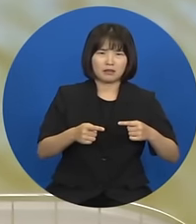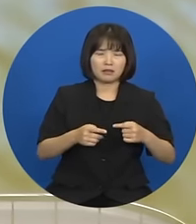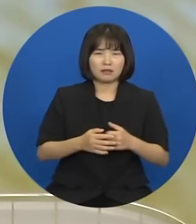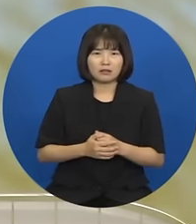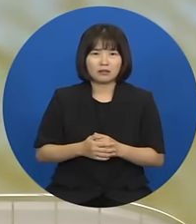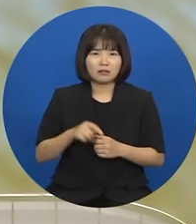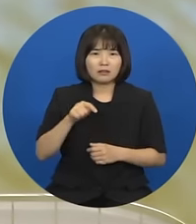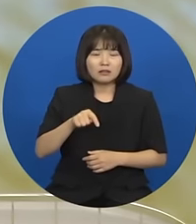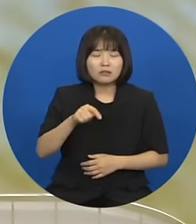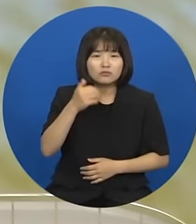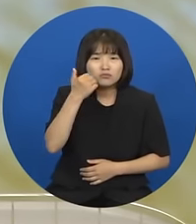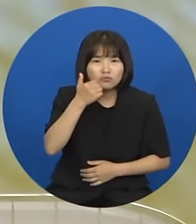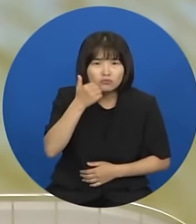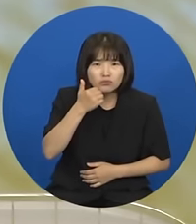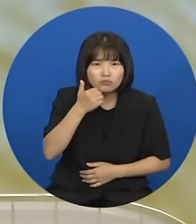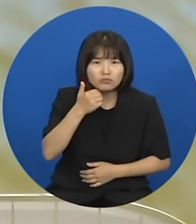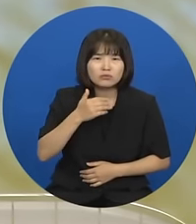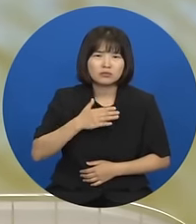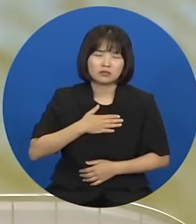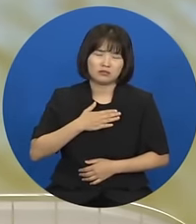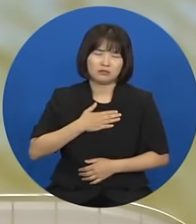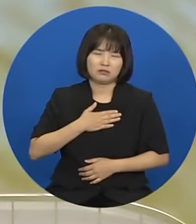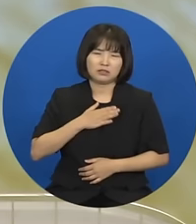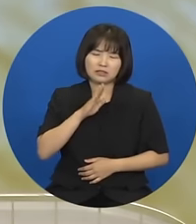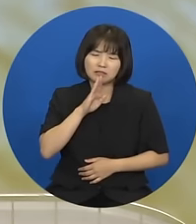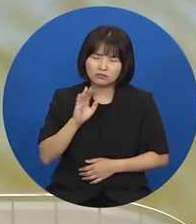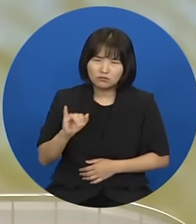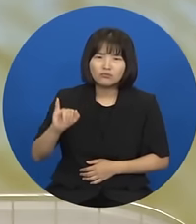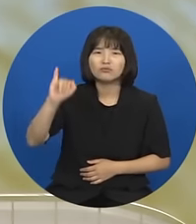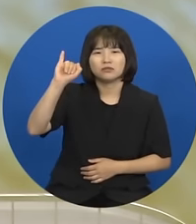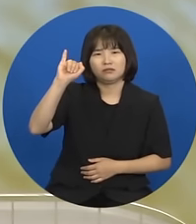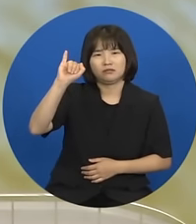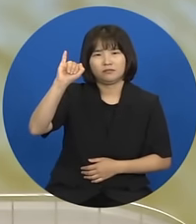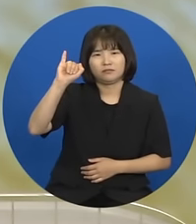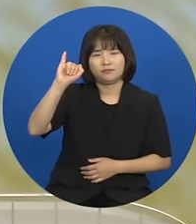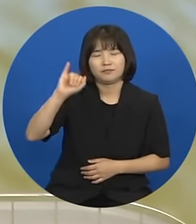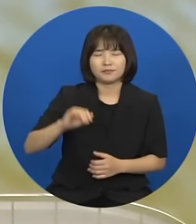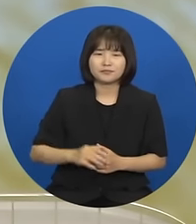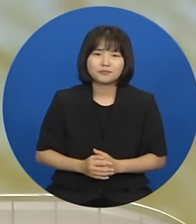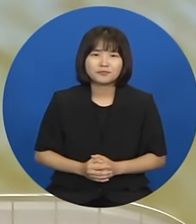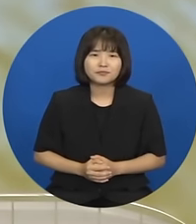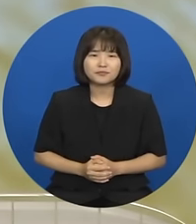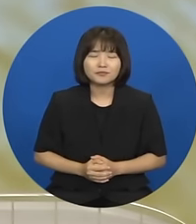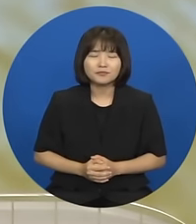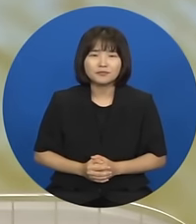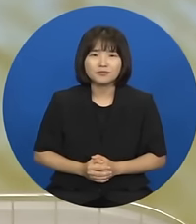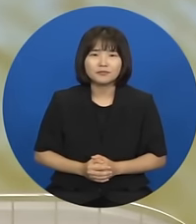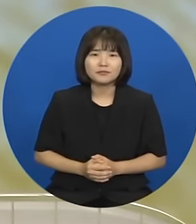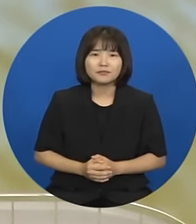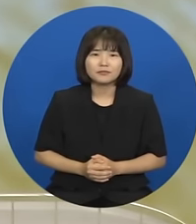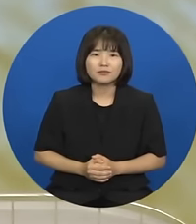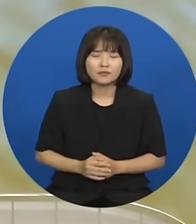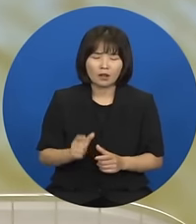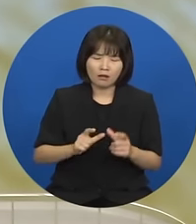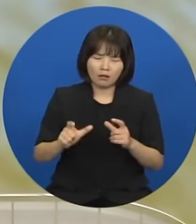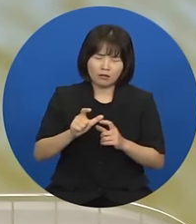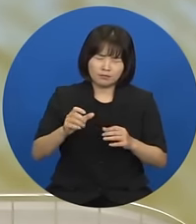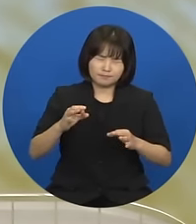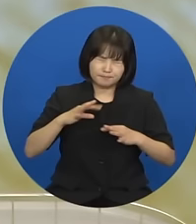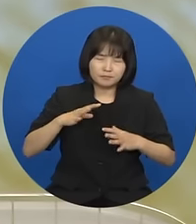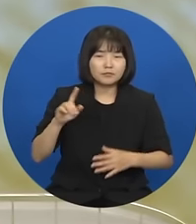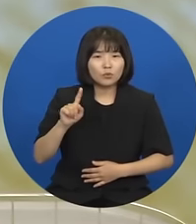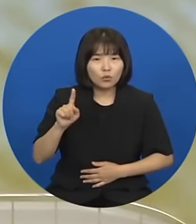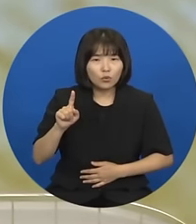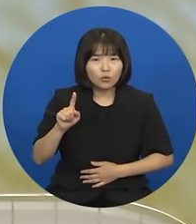이분이 누구냐 하면 바로 저의 친누님입니다. 그리고 더 놀라운 것은